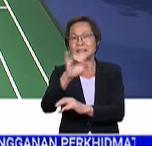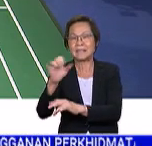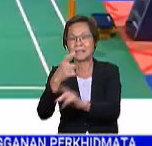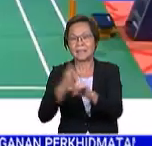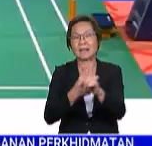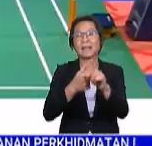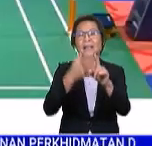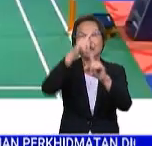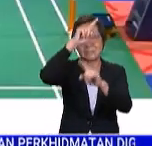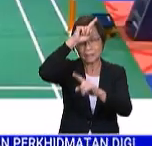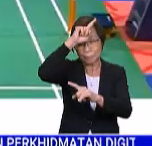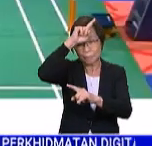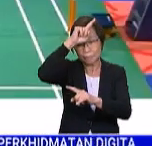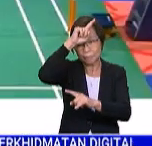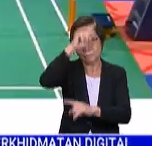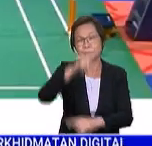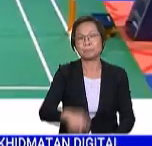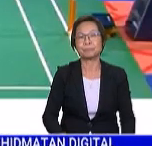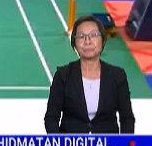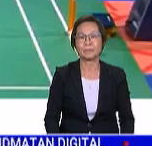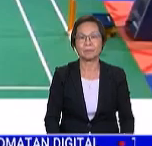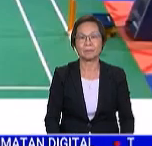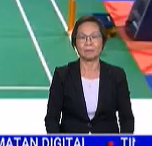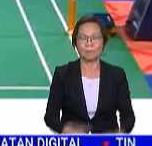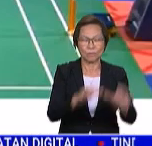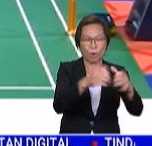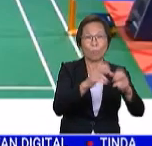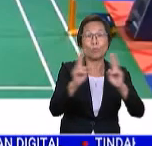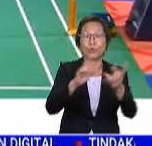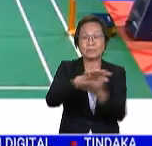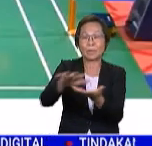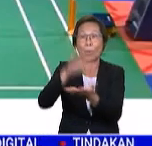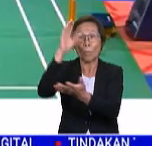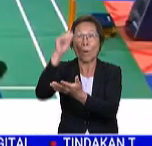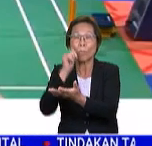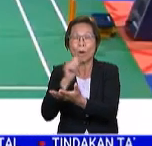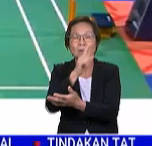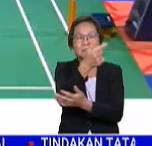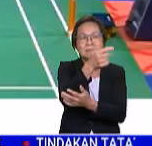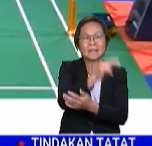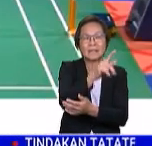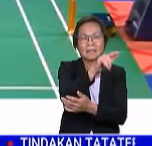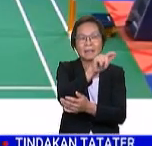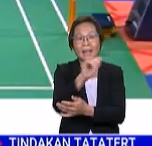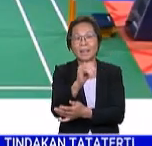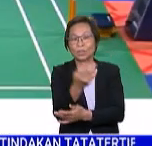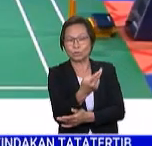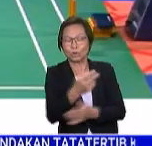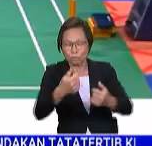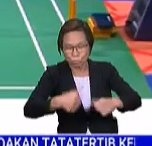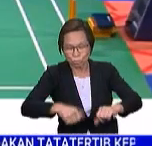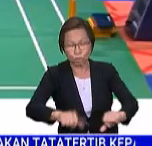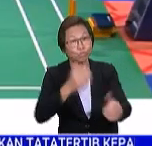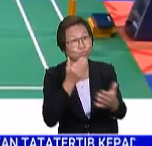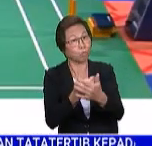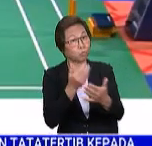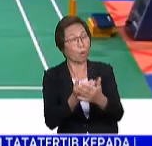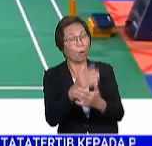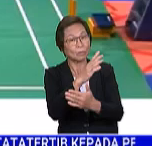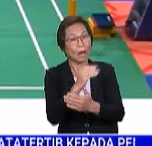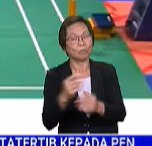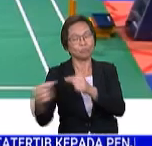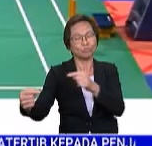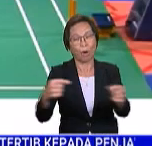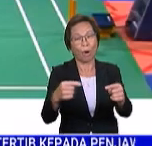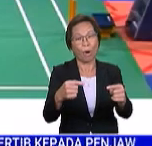dari Jerman makan for Smartfren video dalam kategori beregu campuran tameng life-changing menulis komentar mereka dan